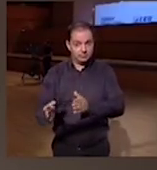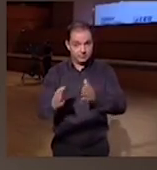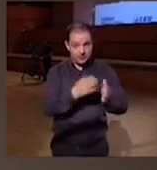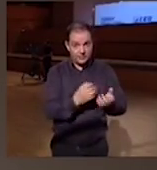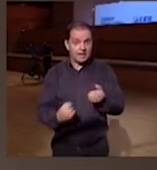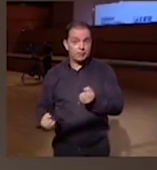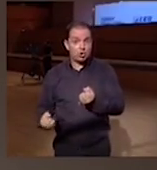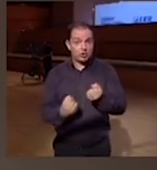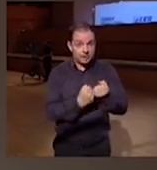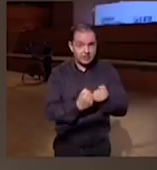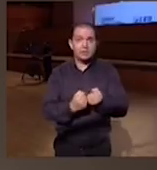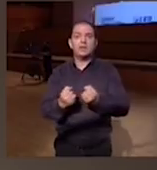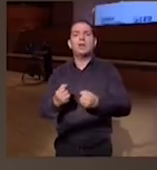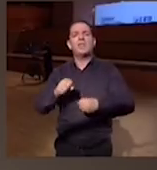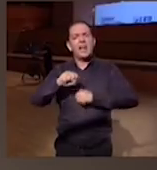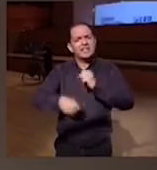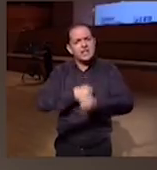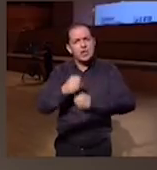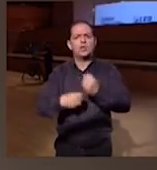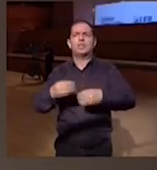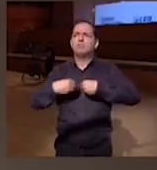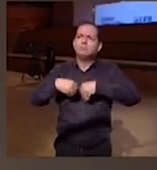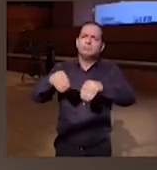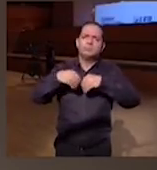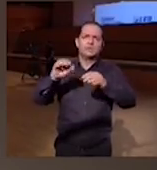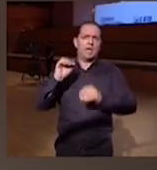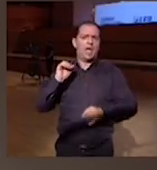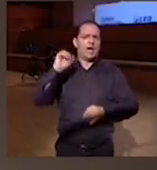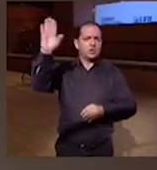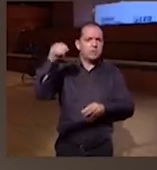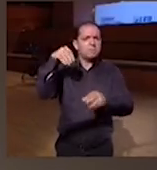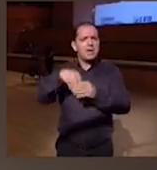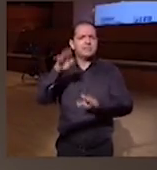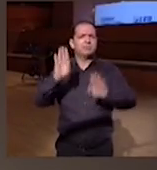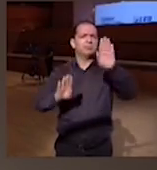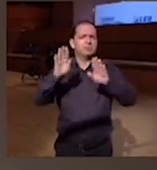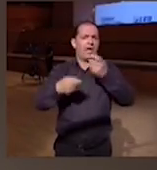Υποστήριξη της εξαγωγικής τους δραστηριότητας και της παρουσίας τους στις διεθνείς αγορές.